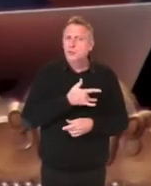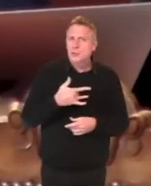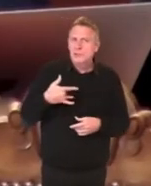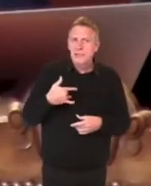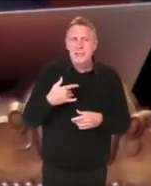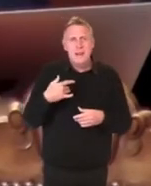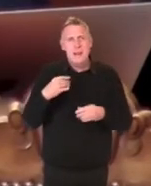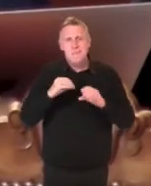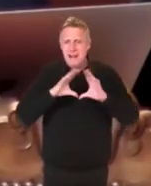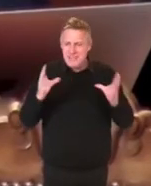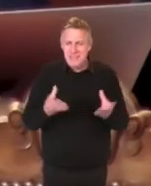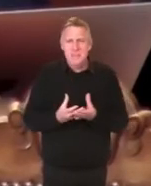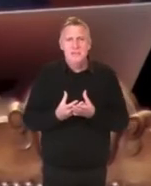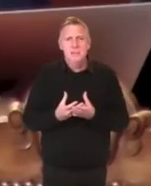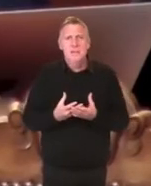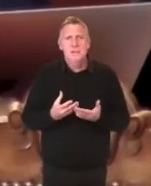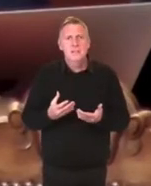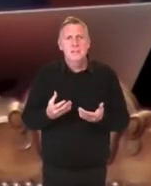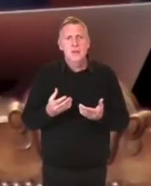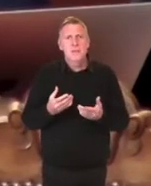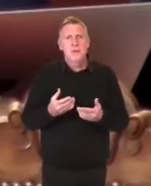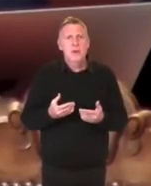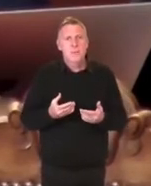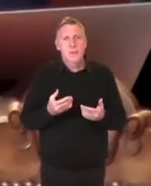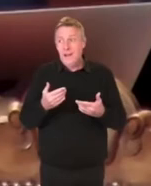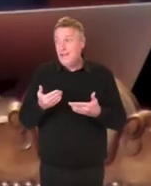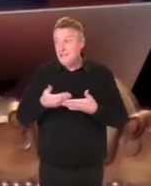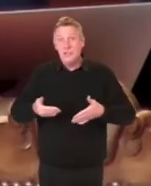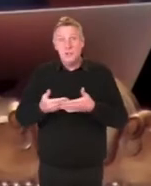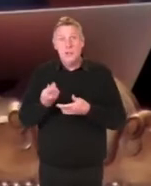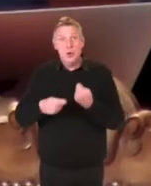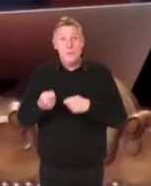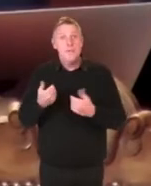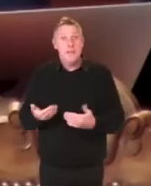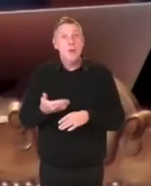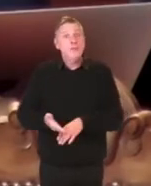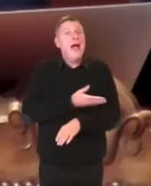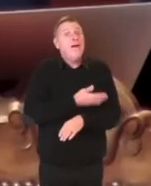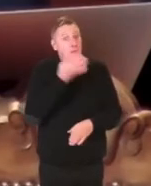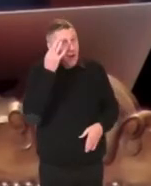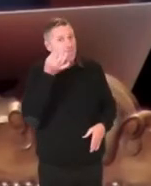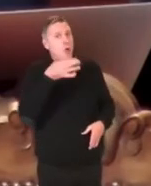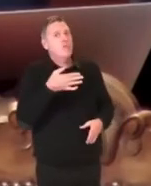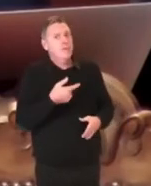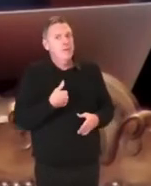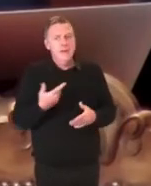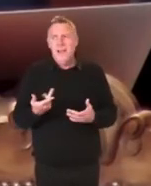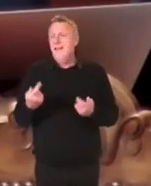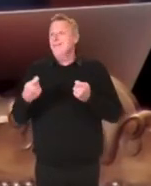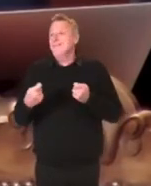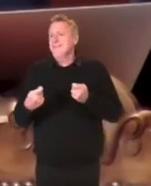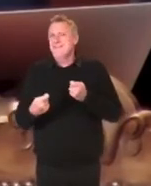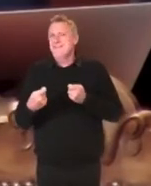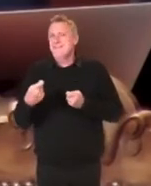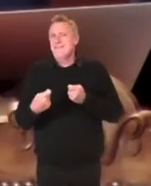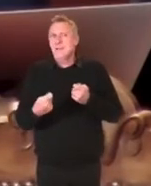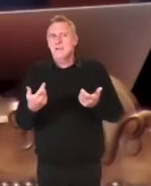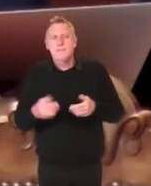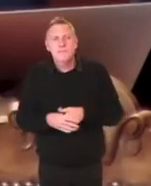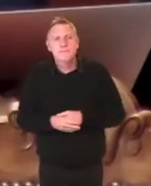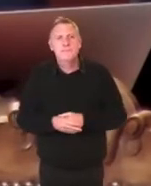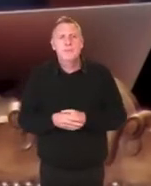été imaginé avant le contexte économique que nous connaissons aujourd'hui. Et si cette ZFE se fait au détriment, soit d'une part